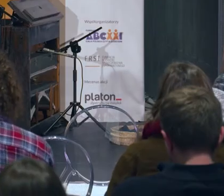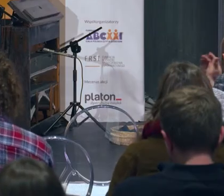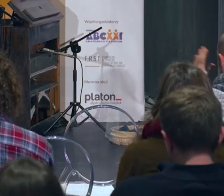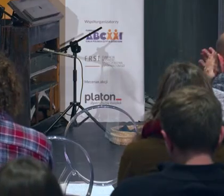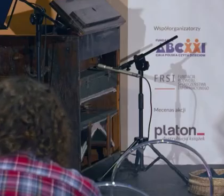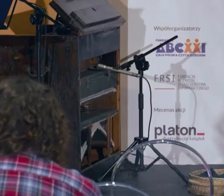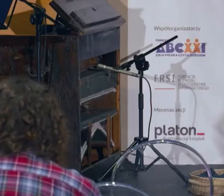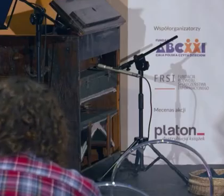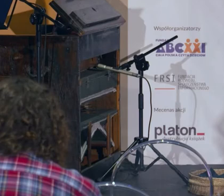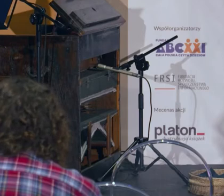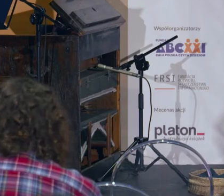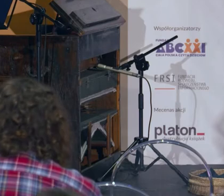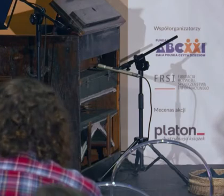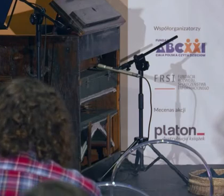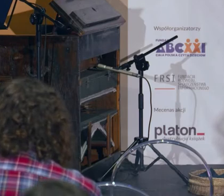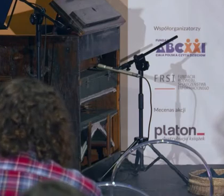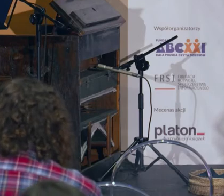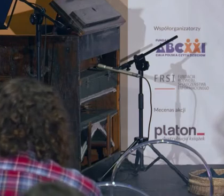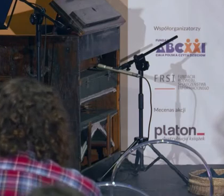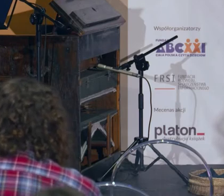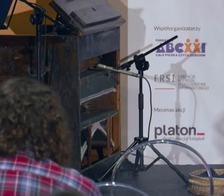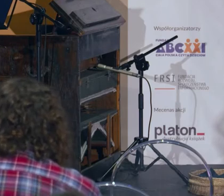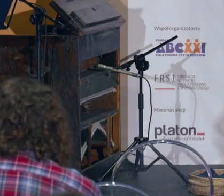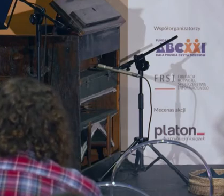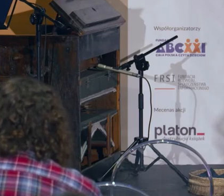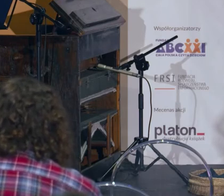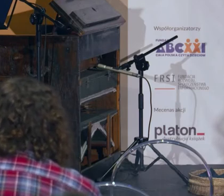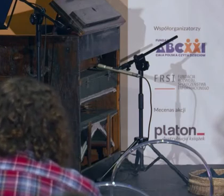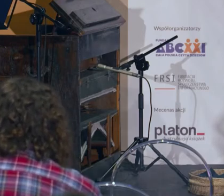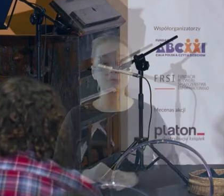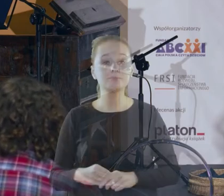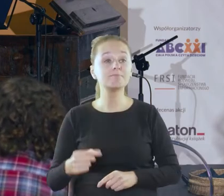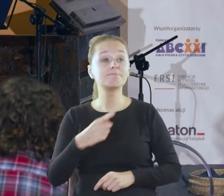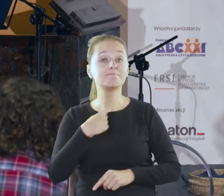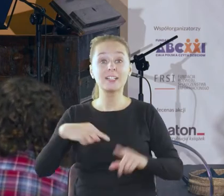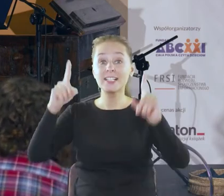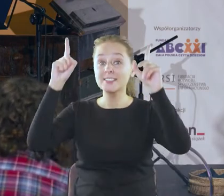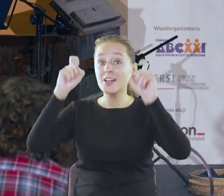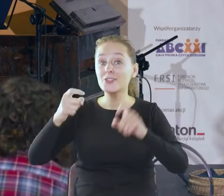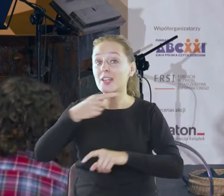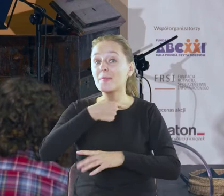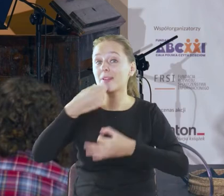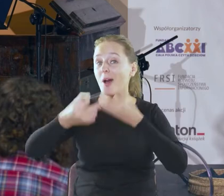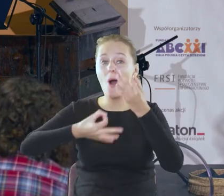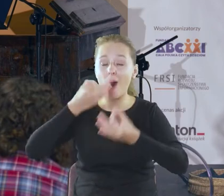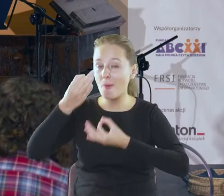dobry wieczór zaczynamy naszą opowieść